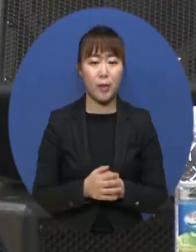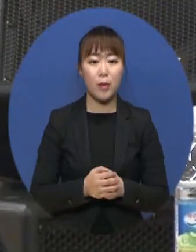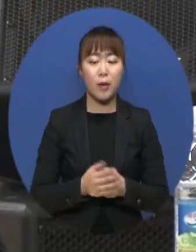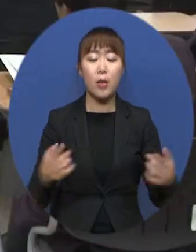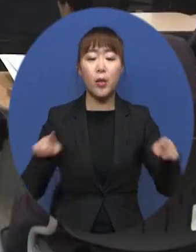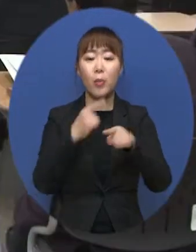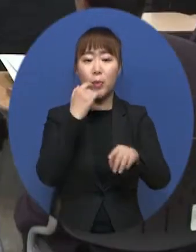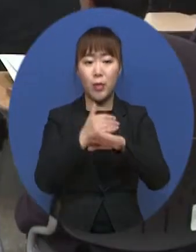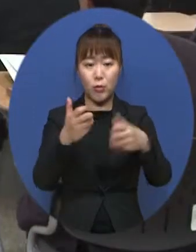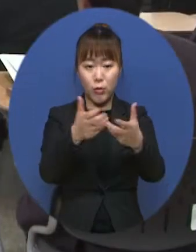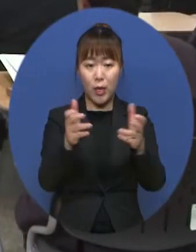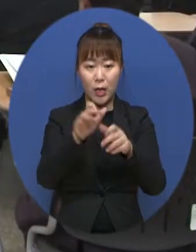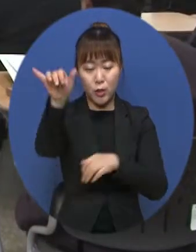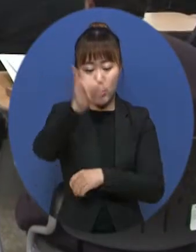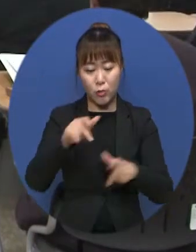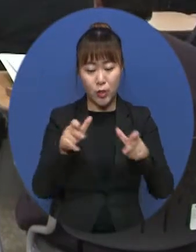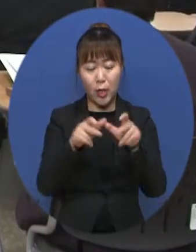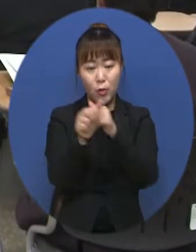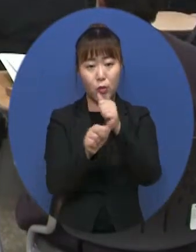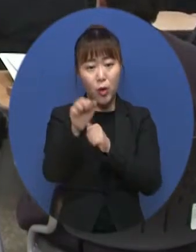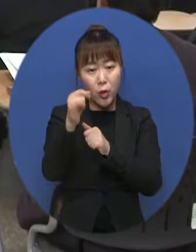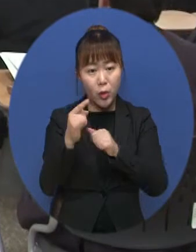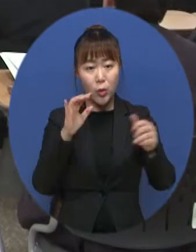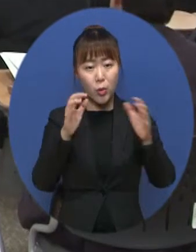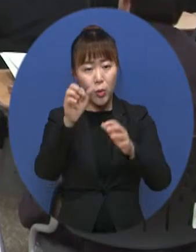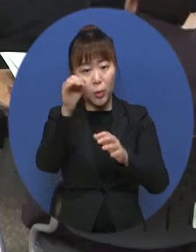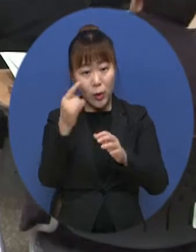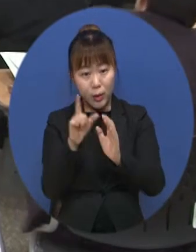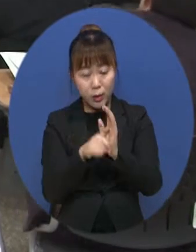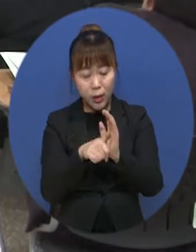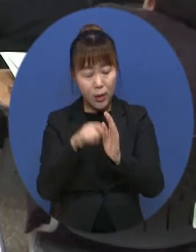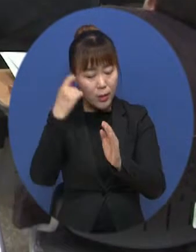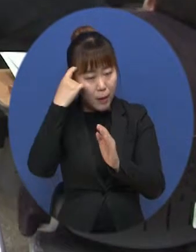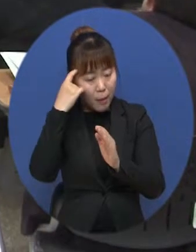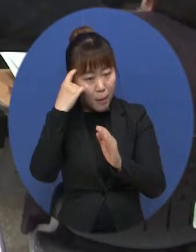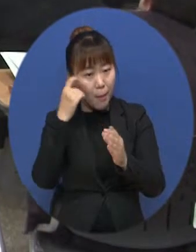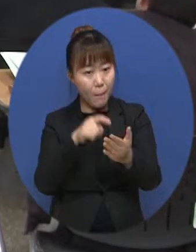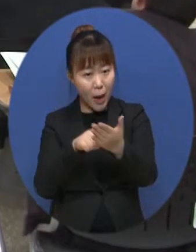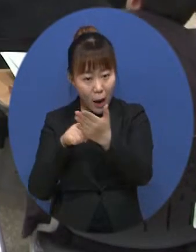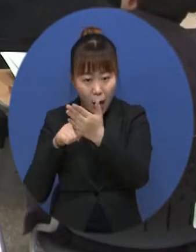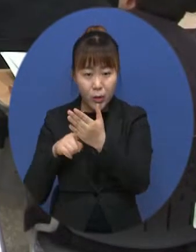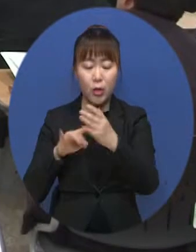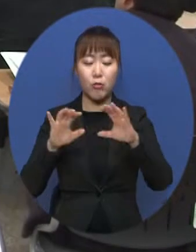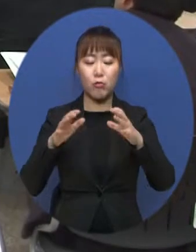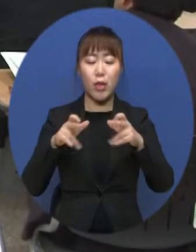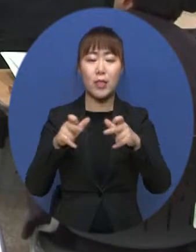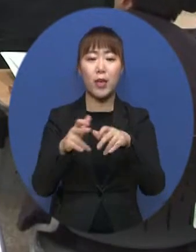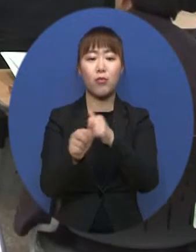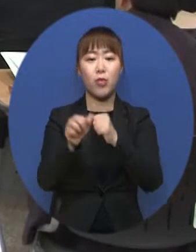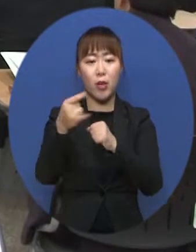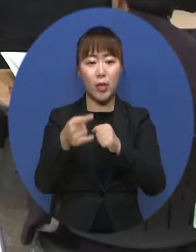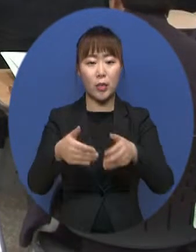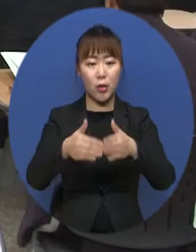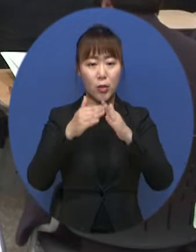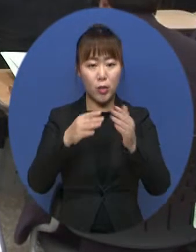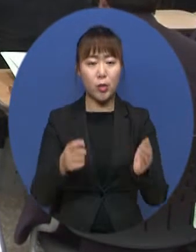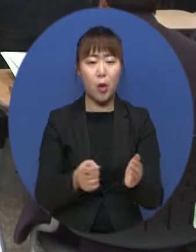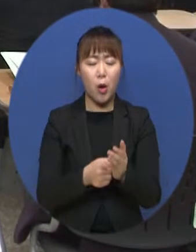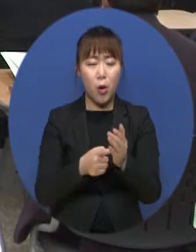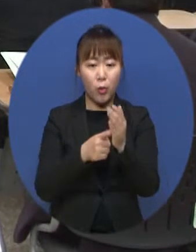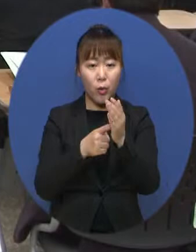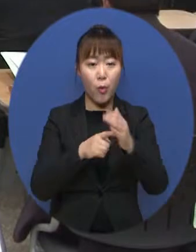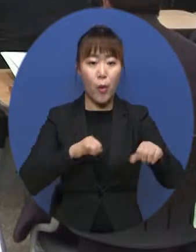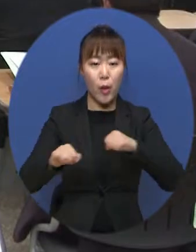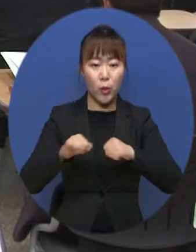더불어민주당 전국장애인위원회는 토론회에서 나온 의견을 수렴해 국가장애인위원회 설치 촉구 등의 활동을 펼칠 계획이라고